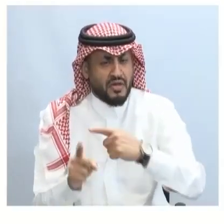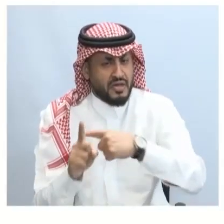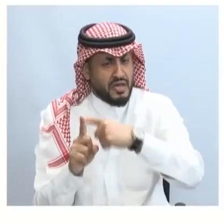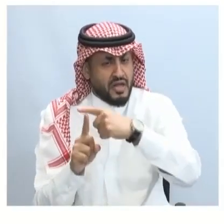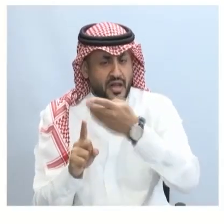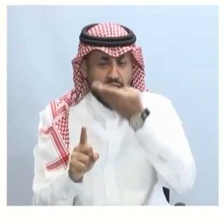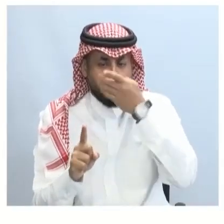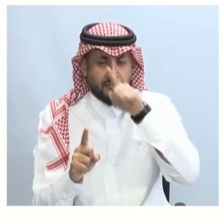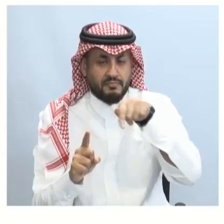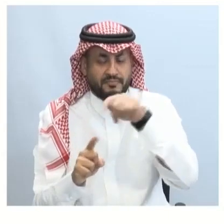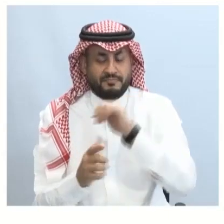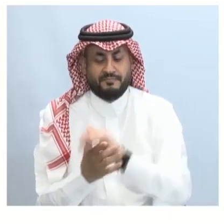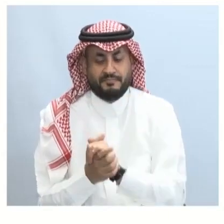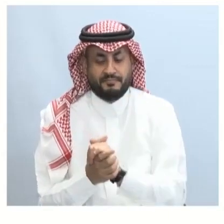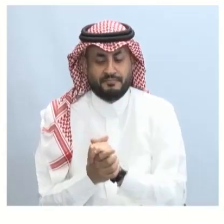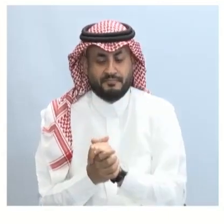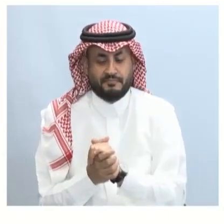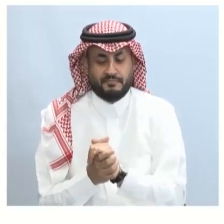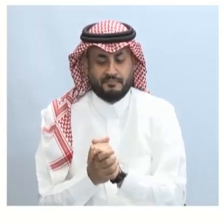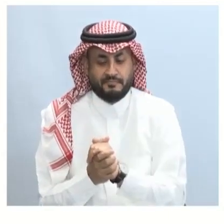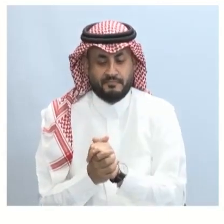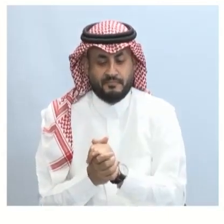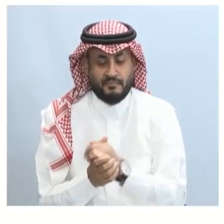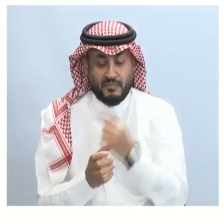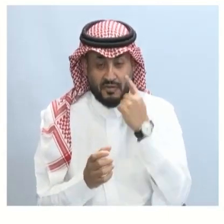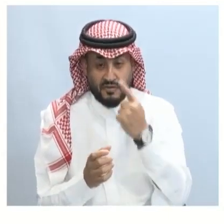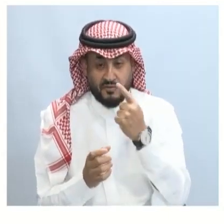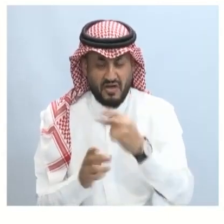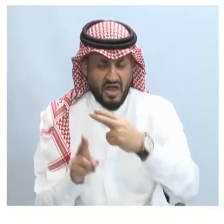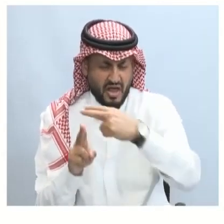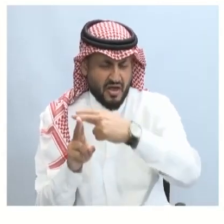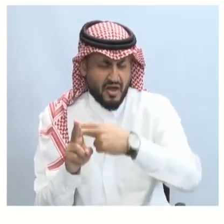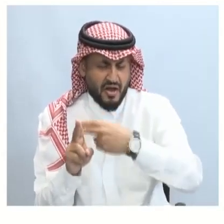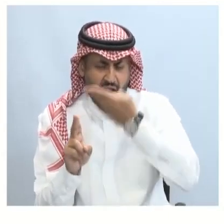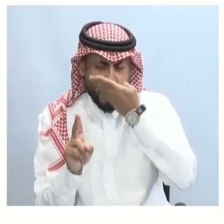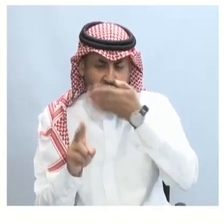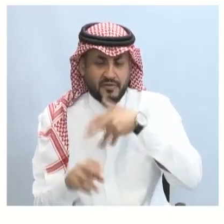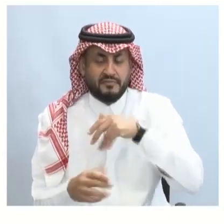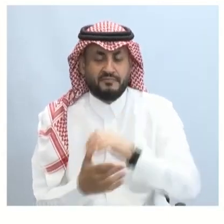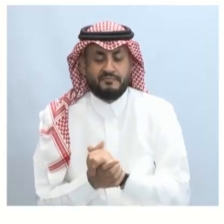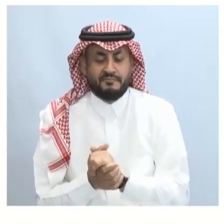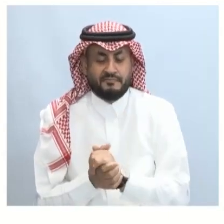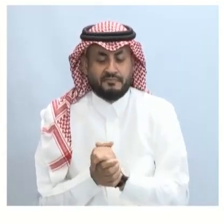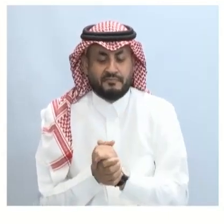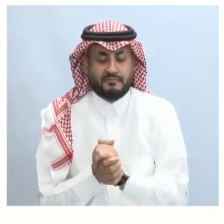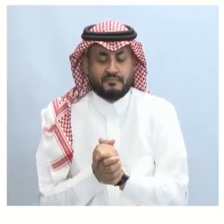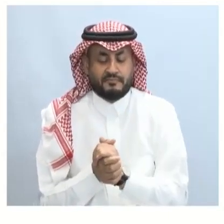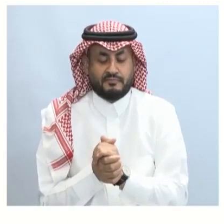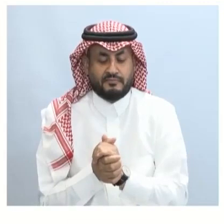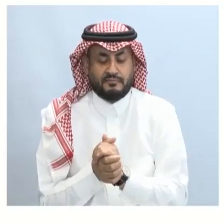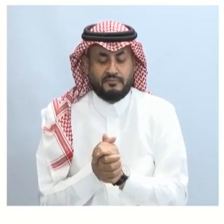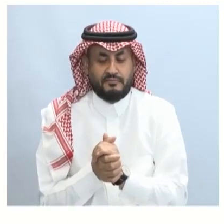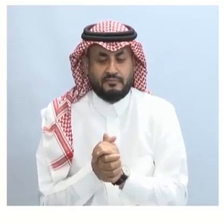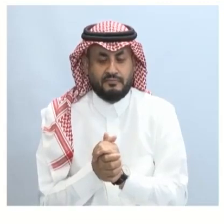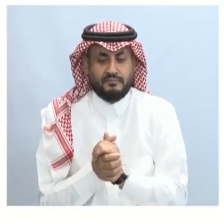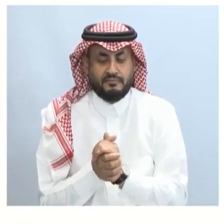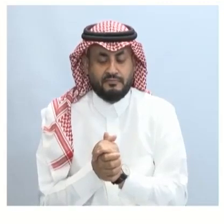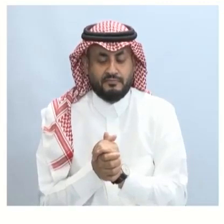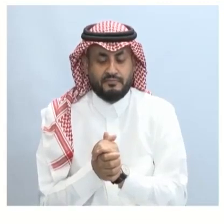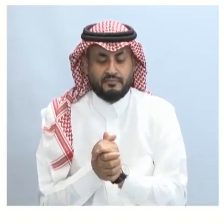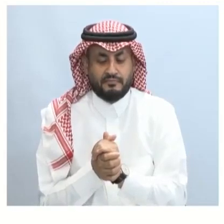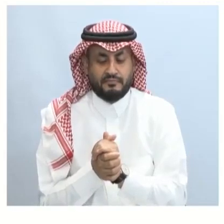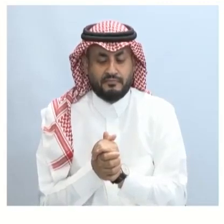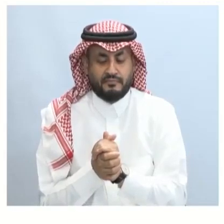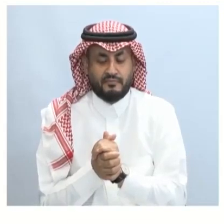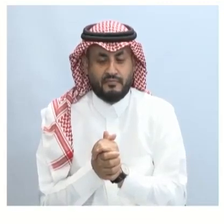ذلك ان الحديث يصفه اقتصاد النبي صلى الله عليه وسلم في استخدام الماء وفي ماء الوضوء وهو قدوتنا في شؤون